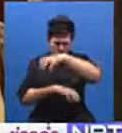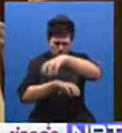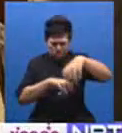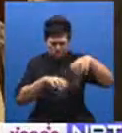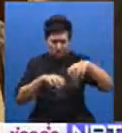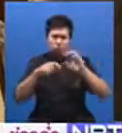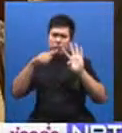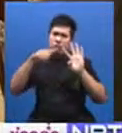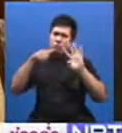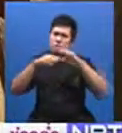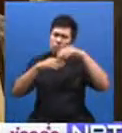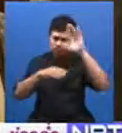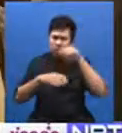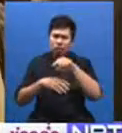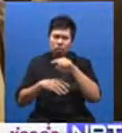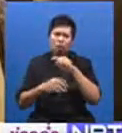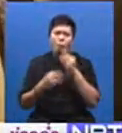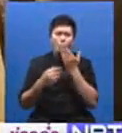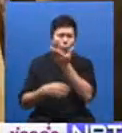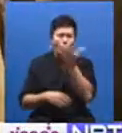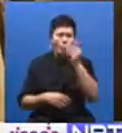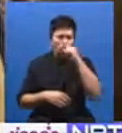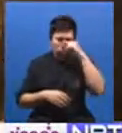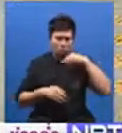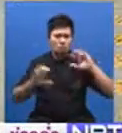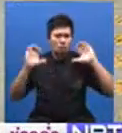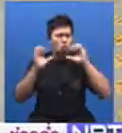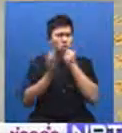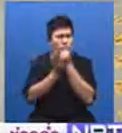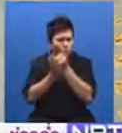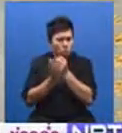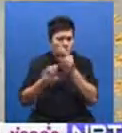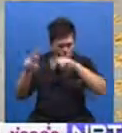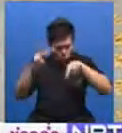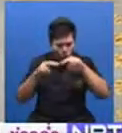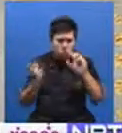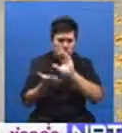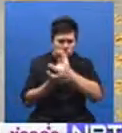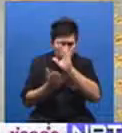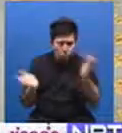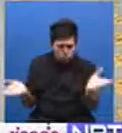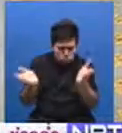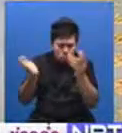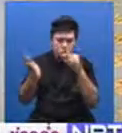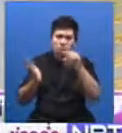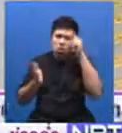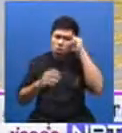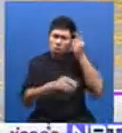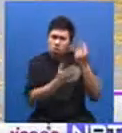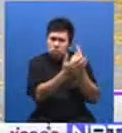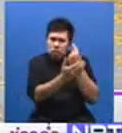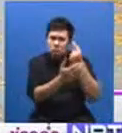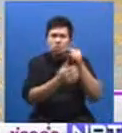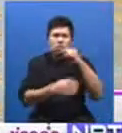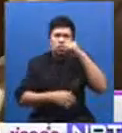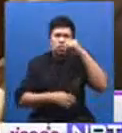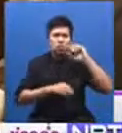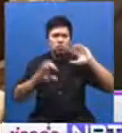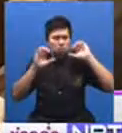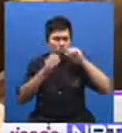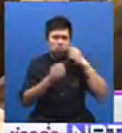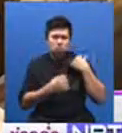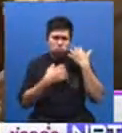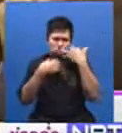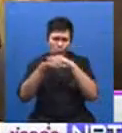แห่งจึงขอให้รัฐบาลไทยดูแลและสนับสนุนพร้อมเชิญผู้แทนรัฐบาลและรัฐมนตรีว่าการกระทรวงมหาดไทยเข้า